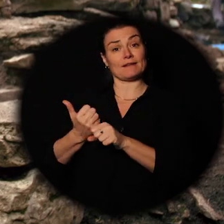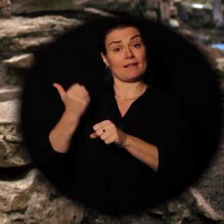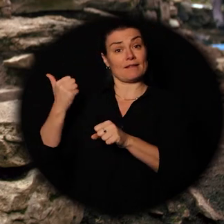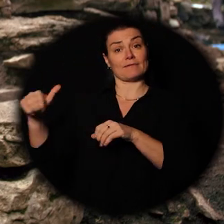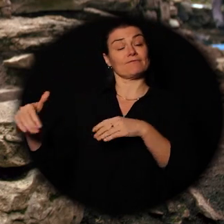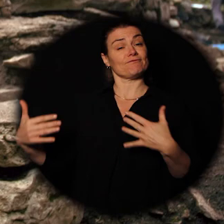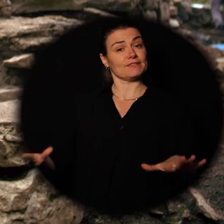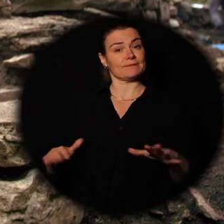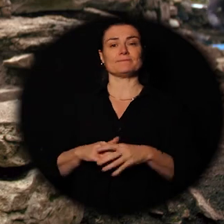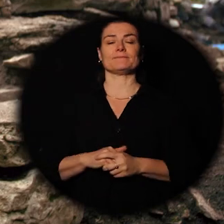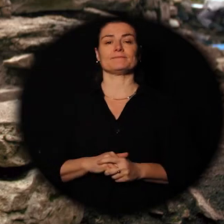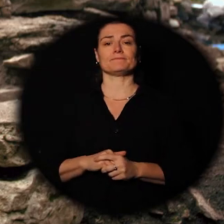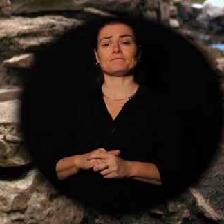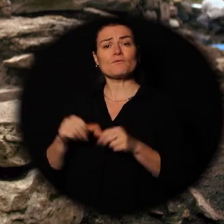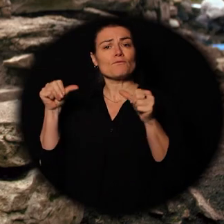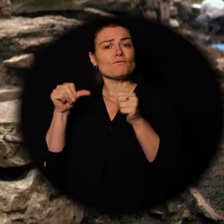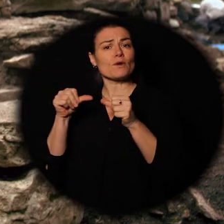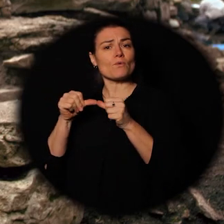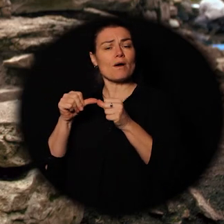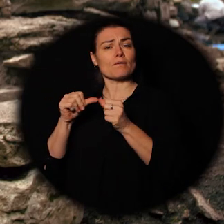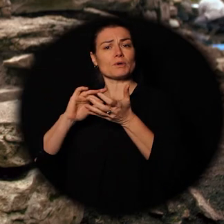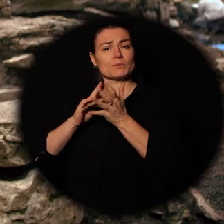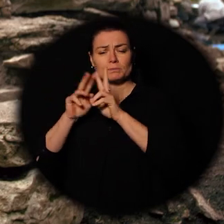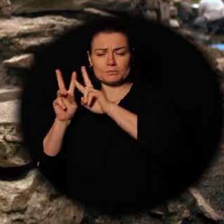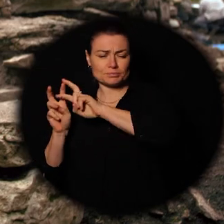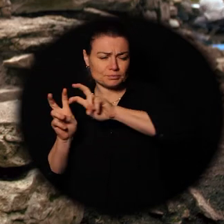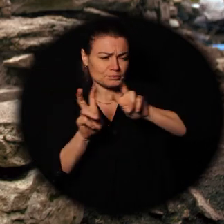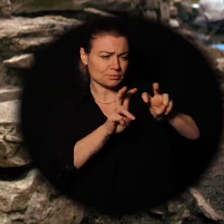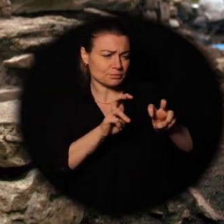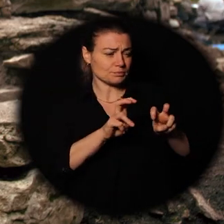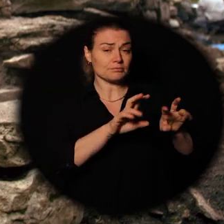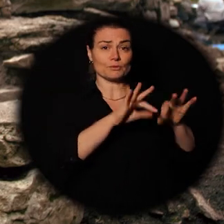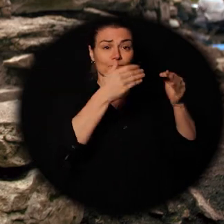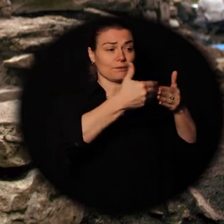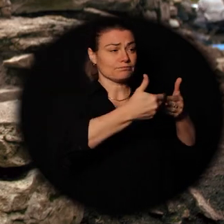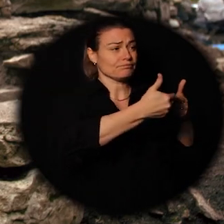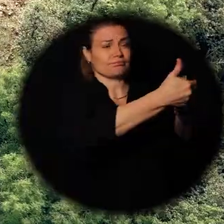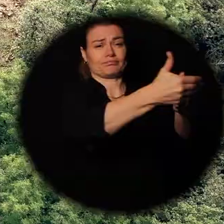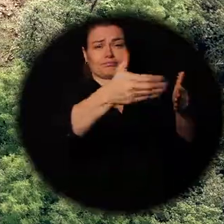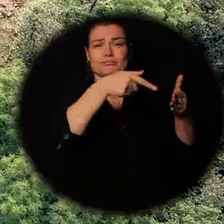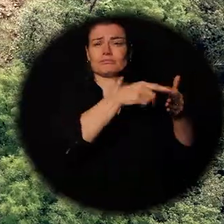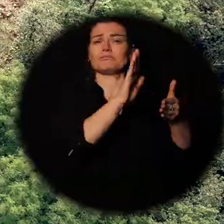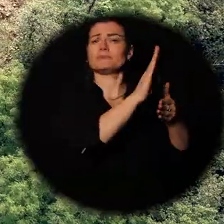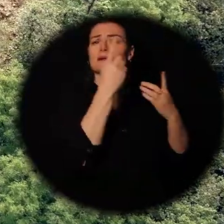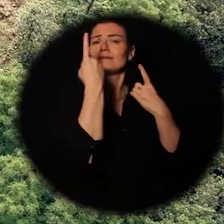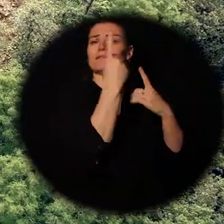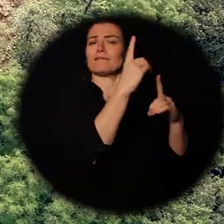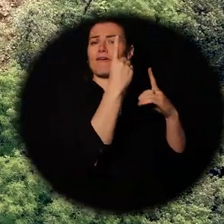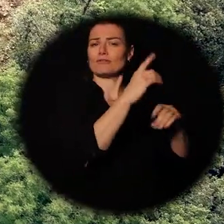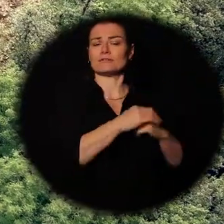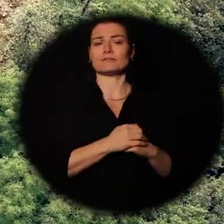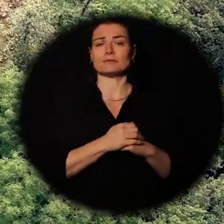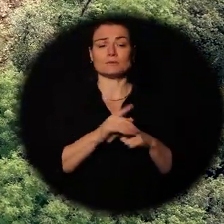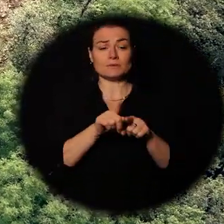avec l'étude des éléments structurants principaux du Mont-Châtel, à savoir le système défensif avec le rempart, la fouille de